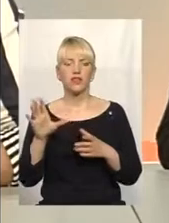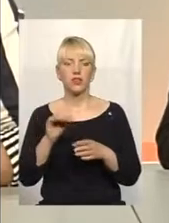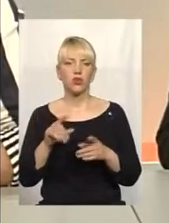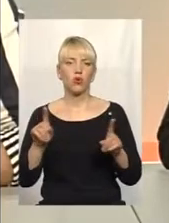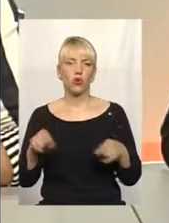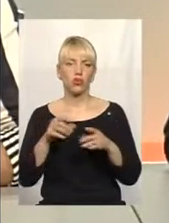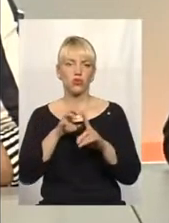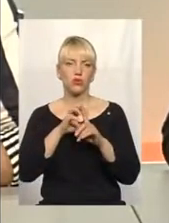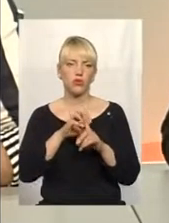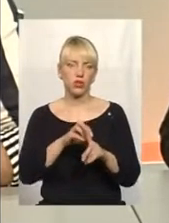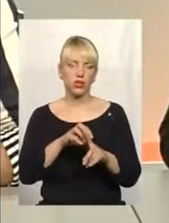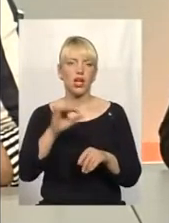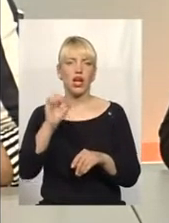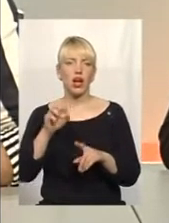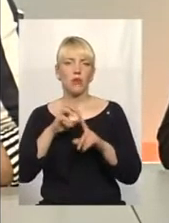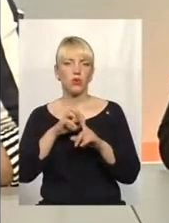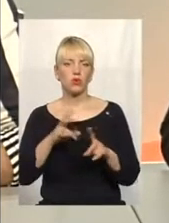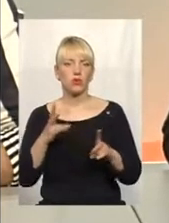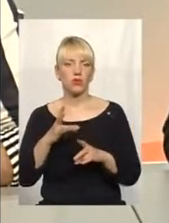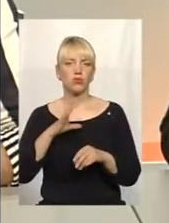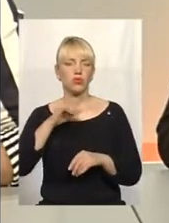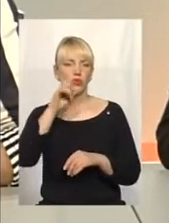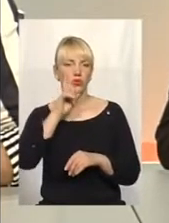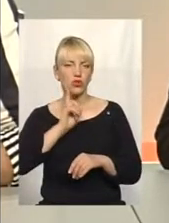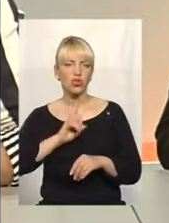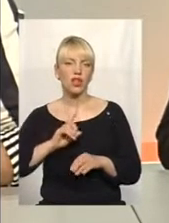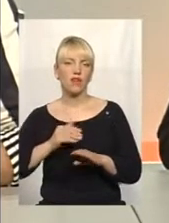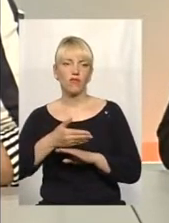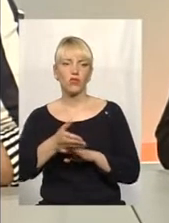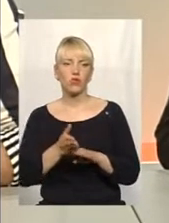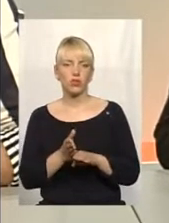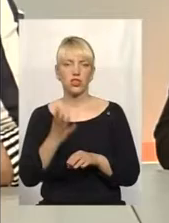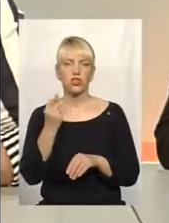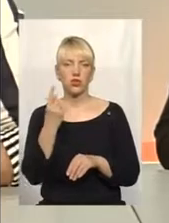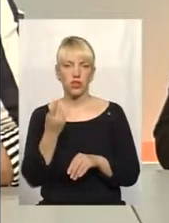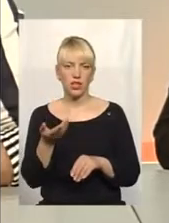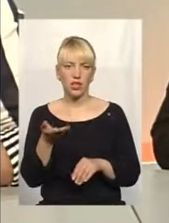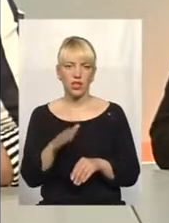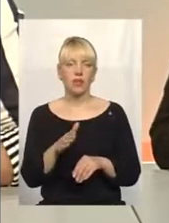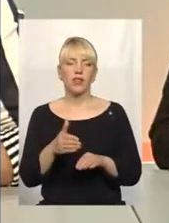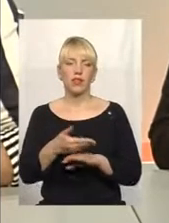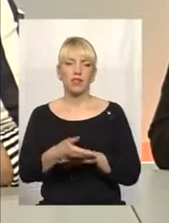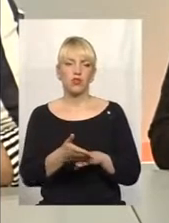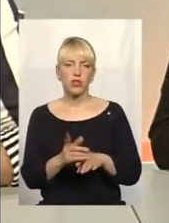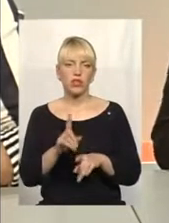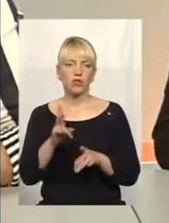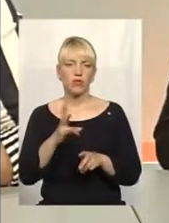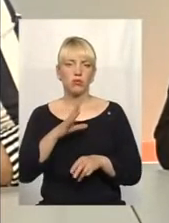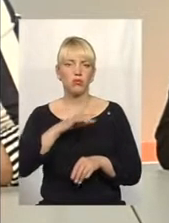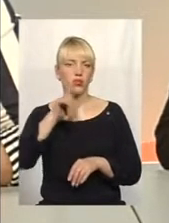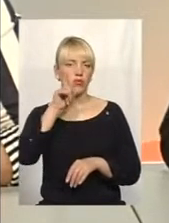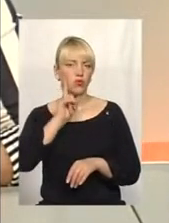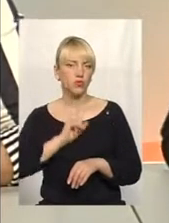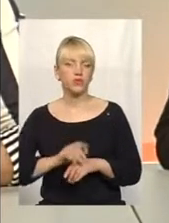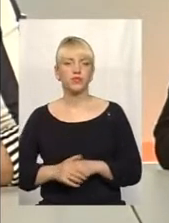походи, а похід, відповідно, має бути зручне взуття. Тобто ще одне взуття, яке має бути зручним і